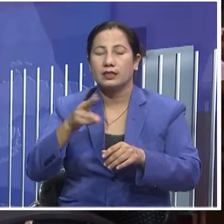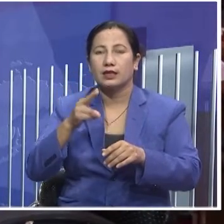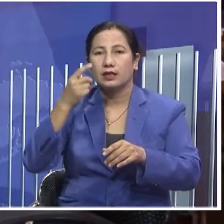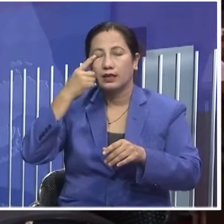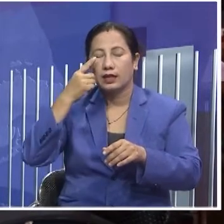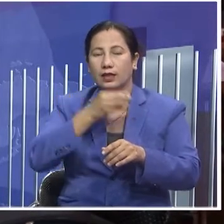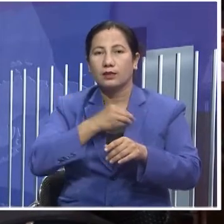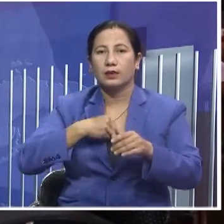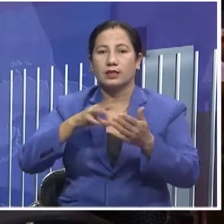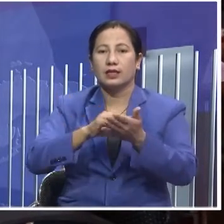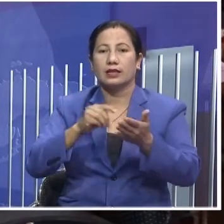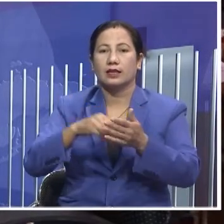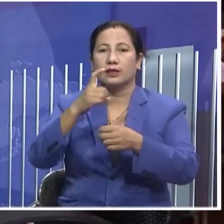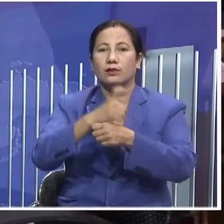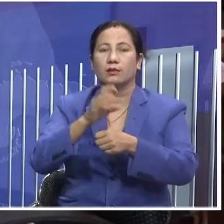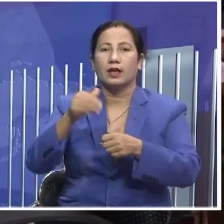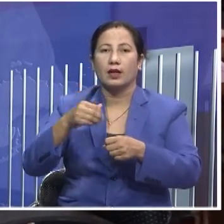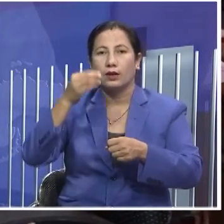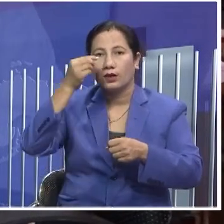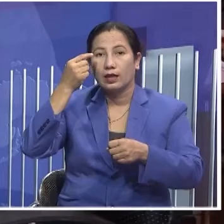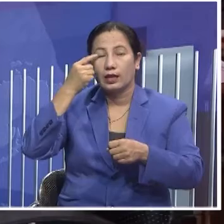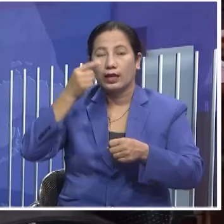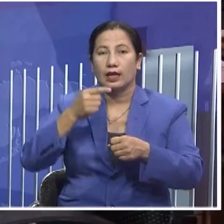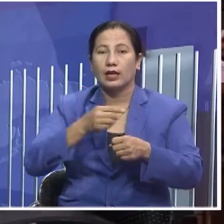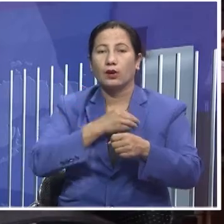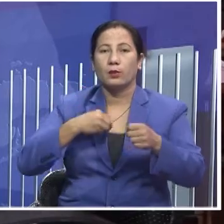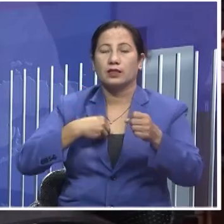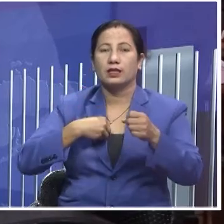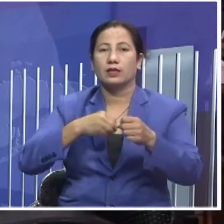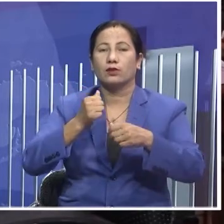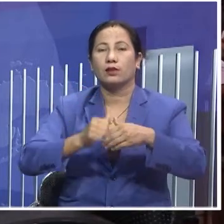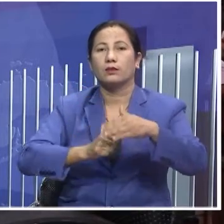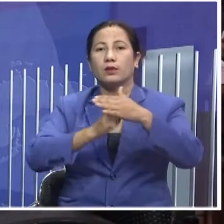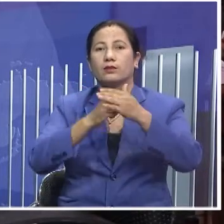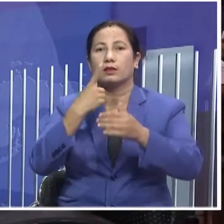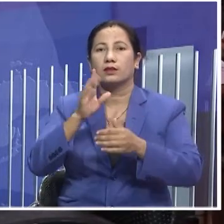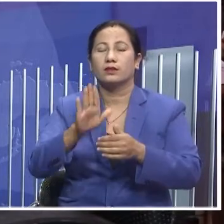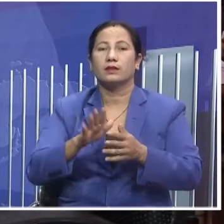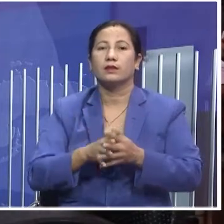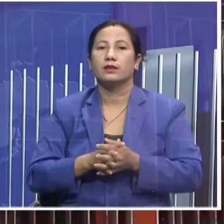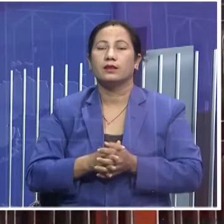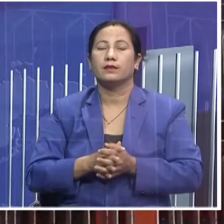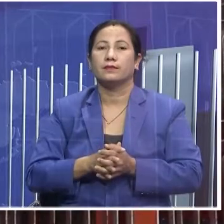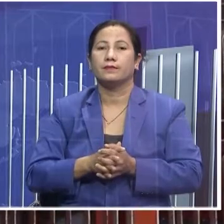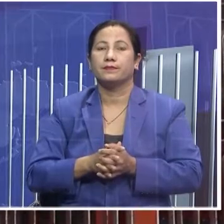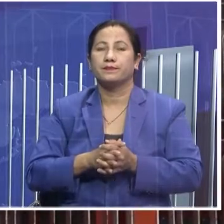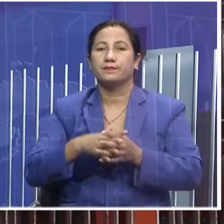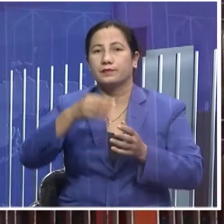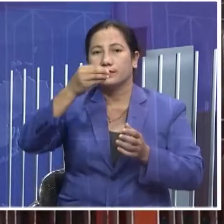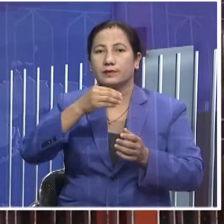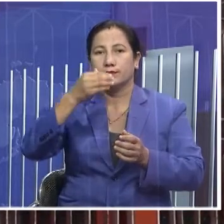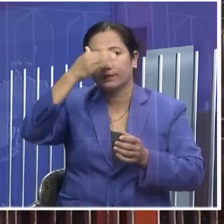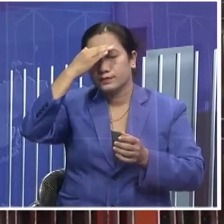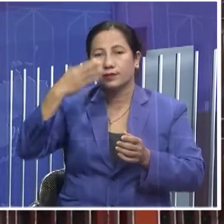आँखा उपचार केन्द्र गुल्मीमा आएको आँखा उपचार केन्द्र गुल्मीका नेत्र अधिकृत सूर्यबहादुर बस्नेतले बताउनुभयो।